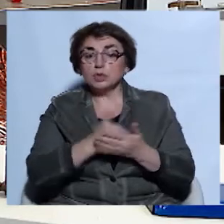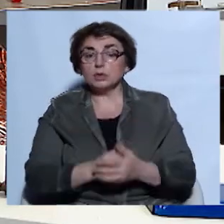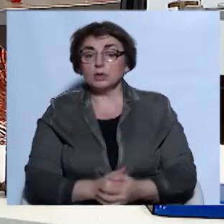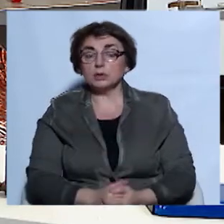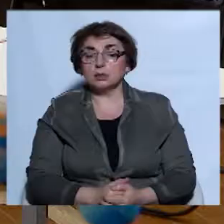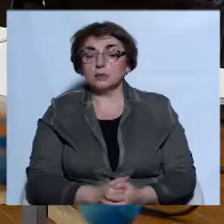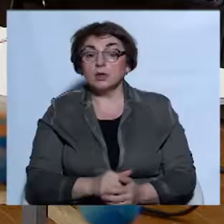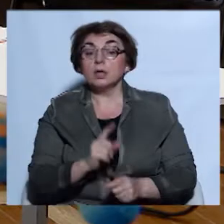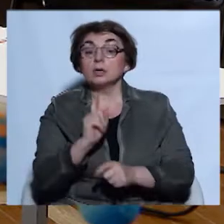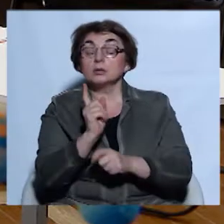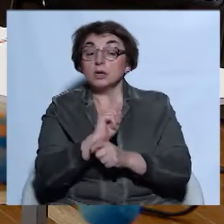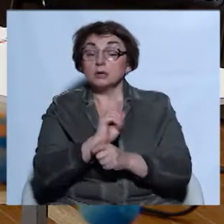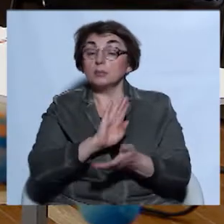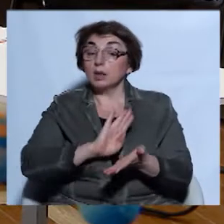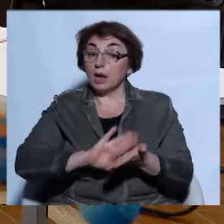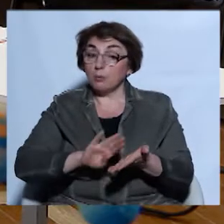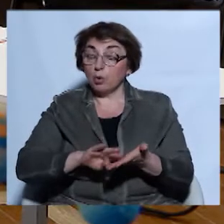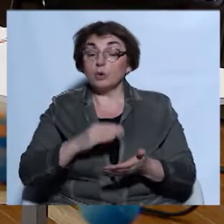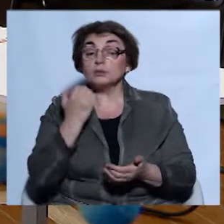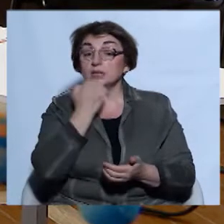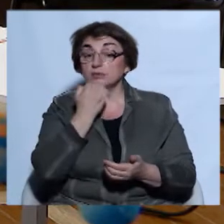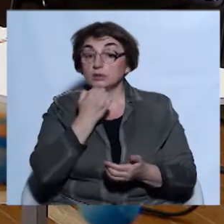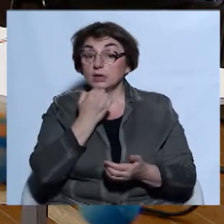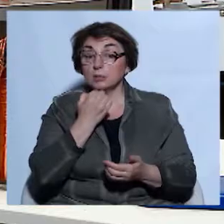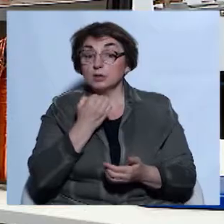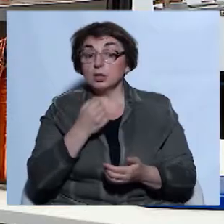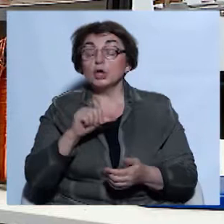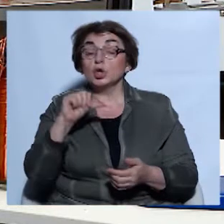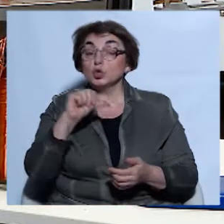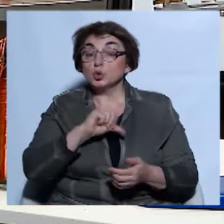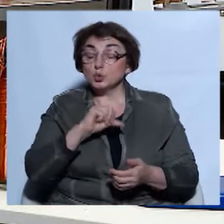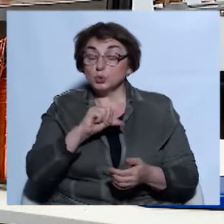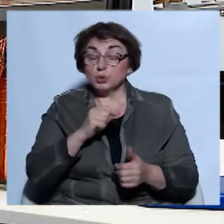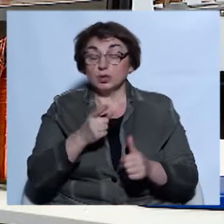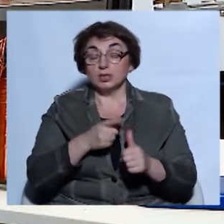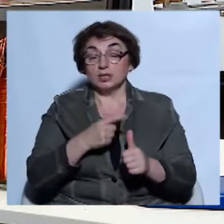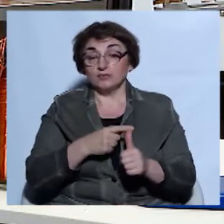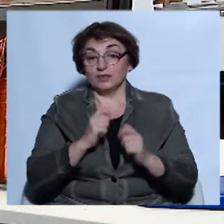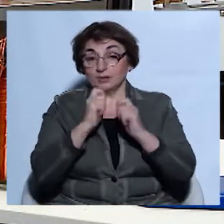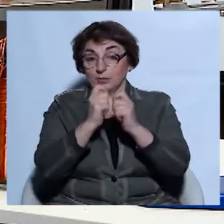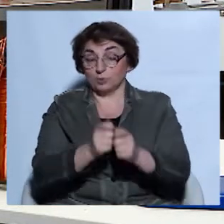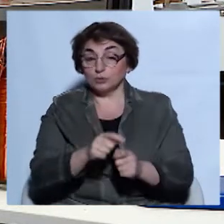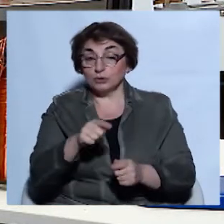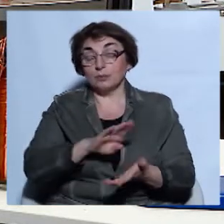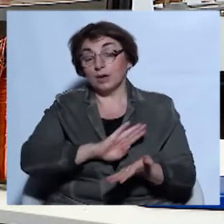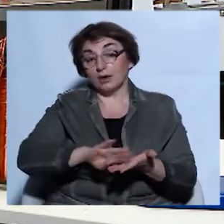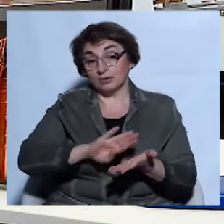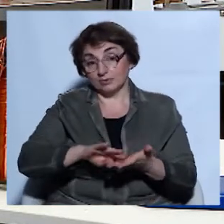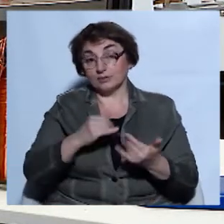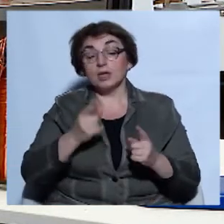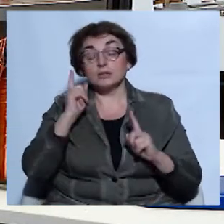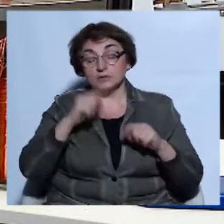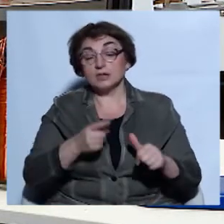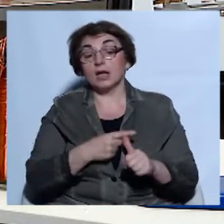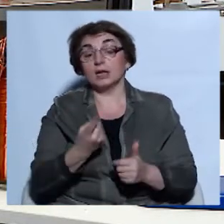რომ სანთელი გამოყოფს ნივთიერებას, მან ცუდი ნივთიერება უწოდა ამ გამოყოფილ აირად